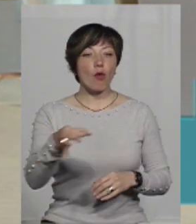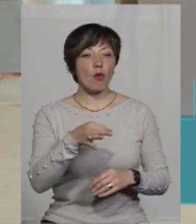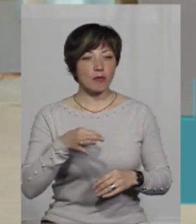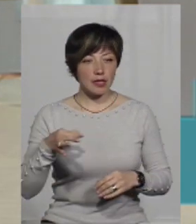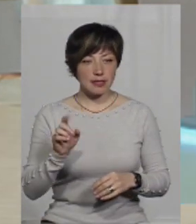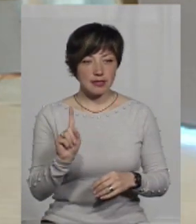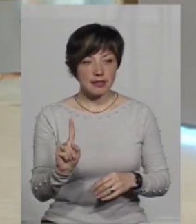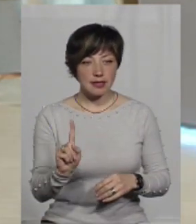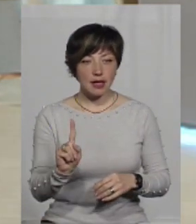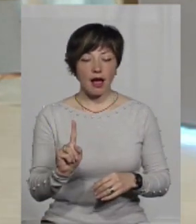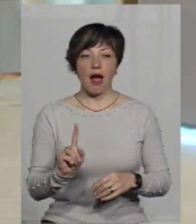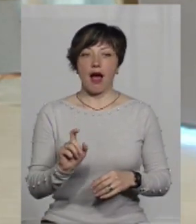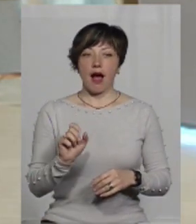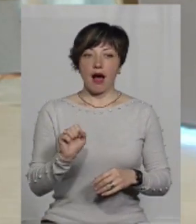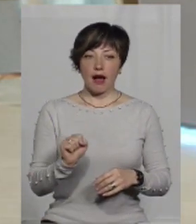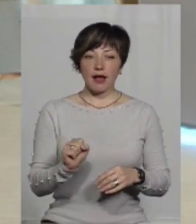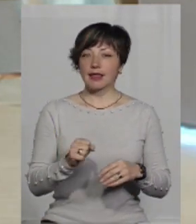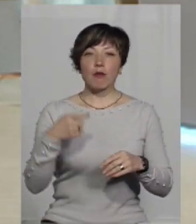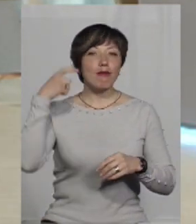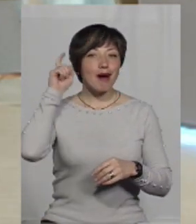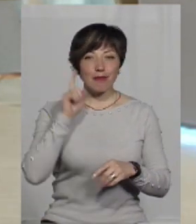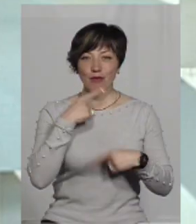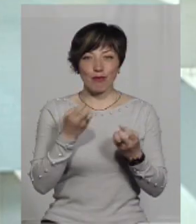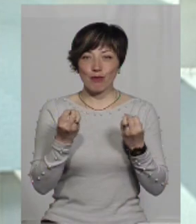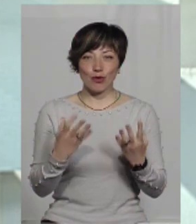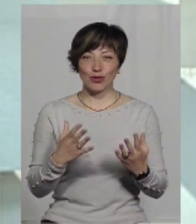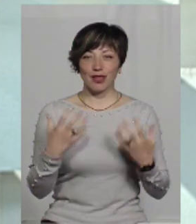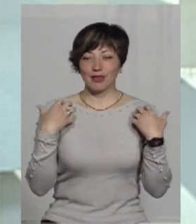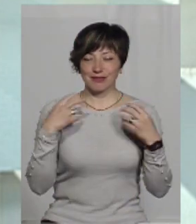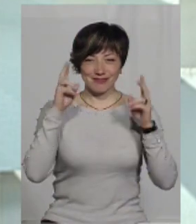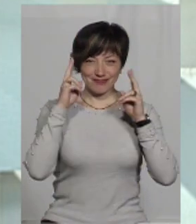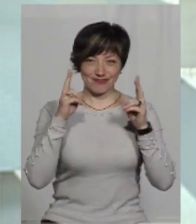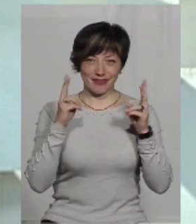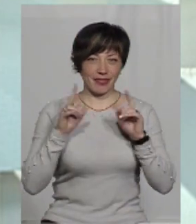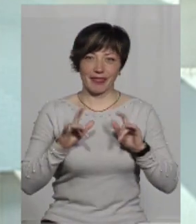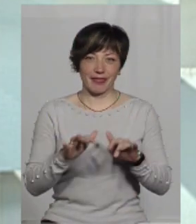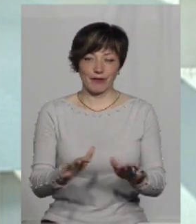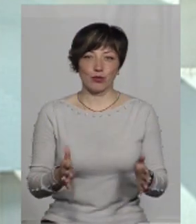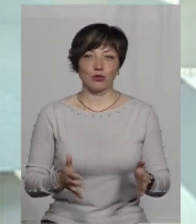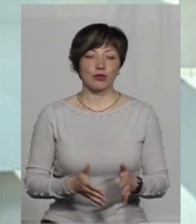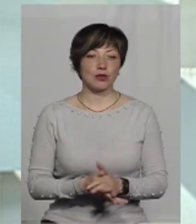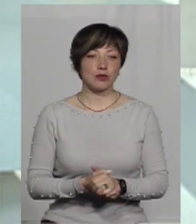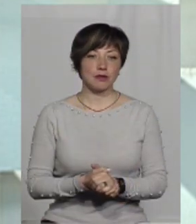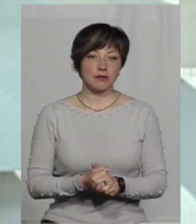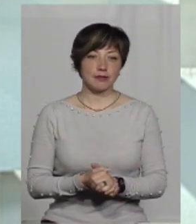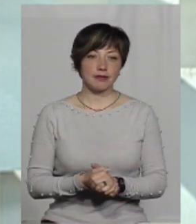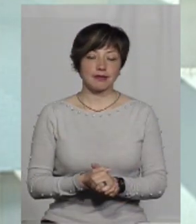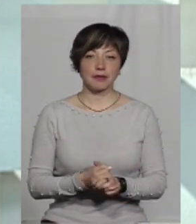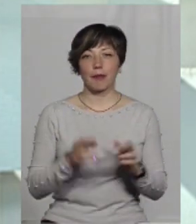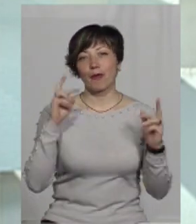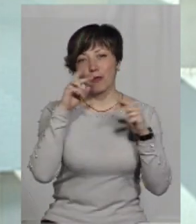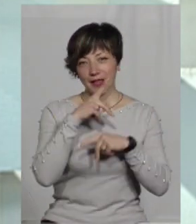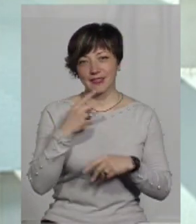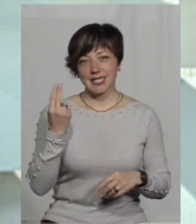області. Ага, мова йде про слухові апарати. Так, про слухові апарати. Просто він, можливо, Яків Миколайович, просто